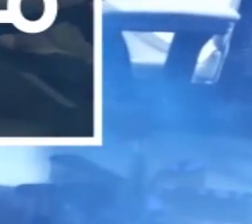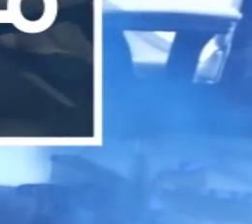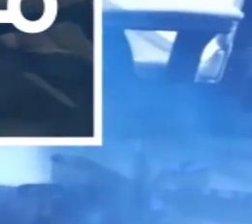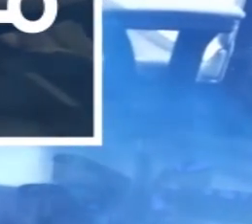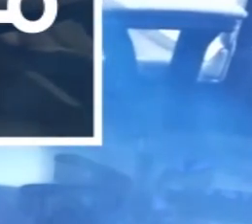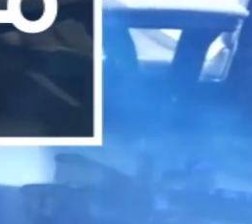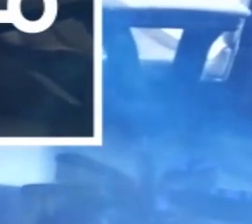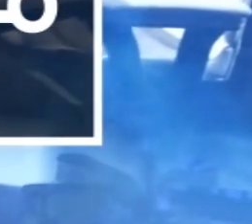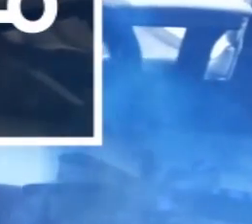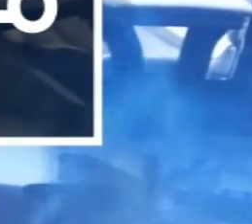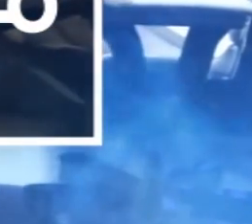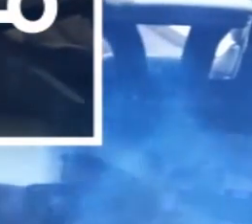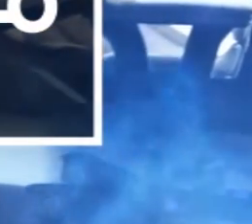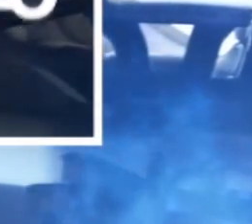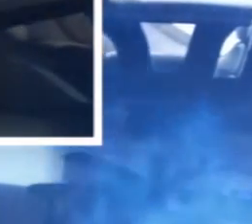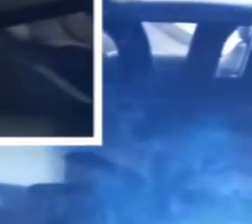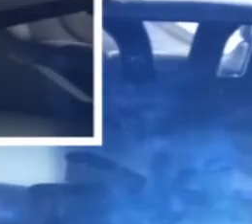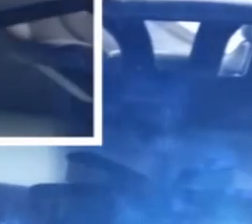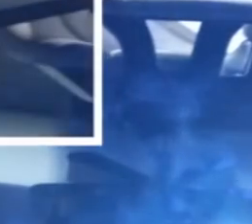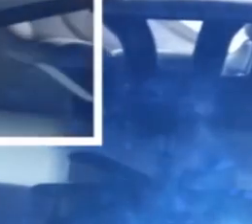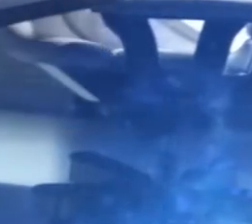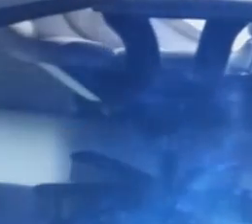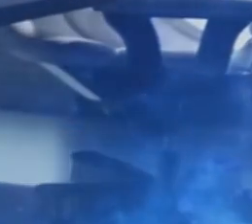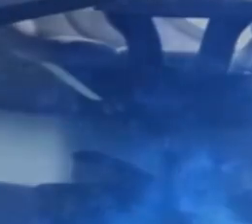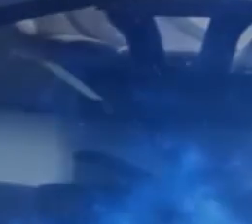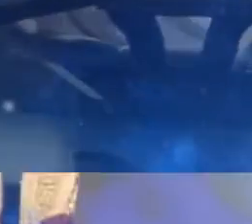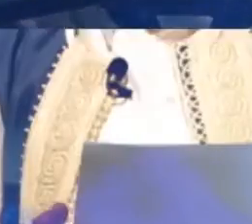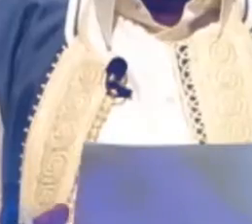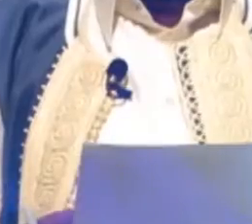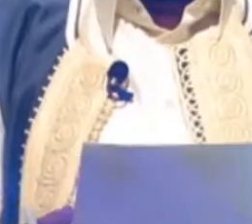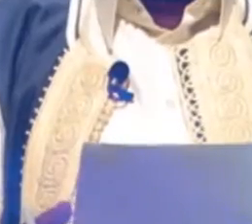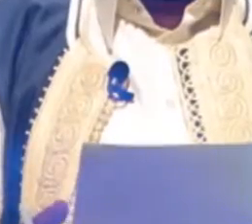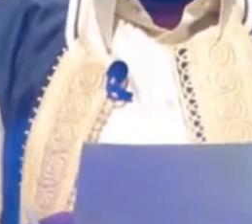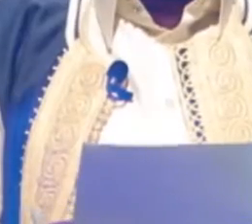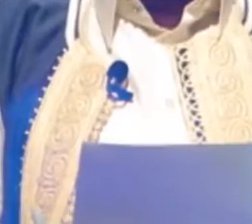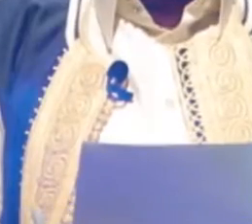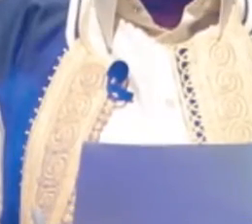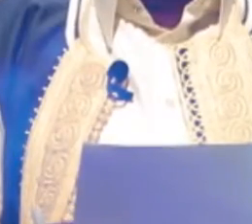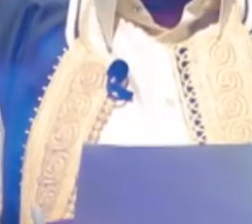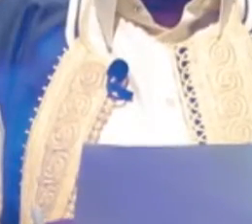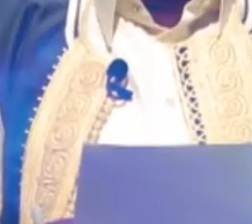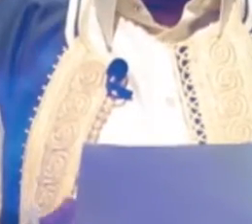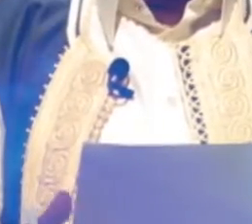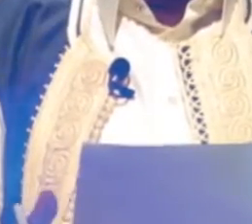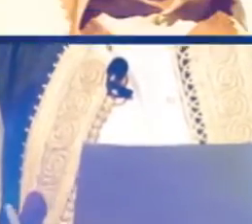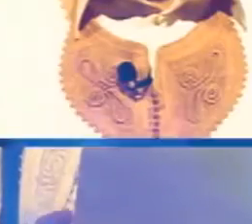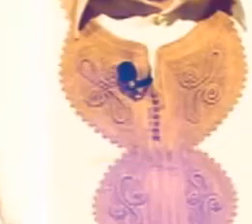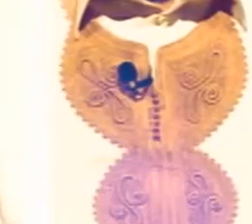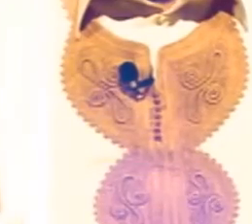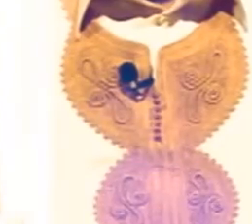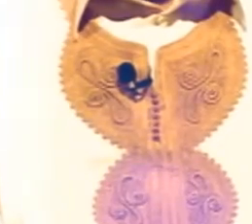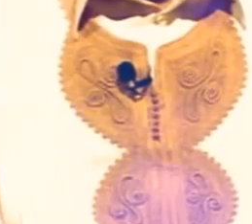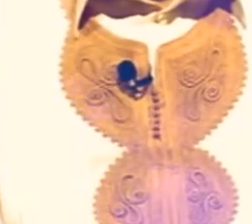إن أمر الناس شورا. فللإفتاء عندهم كنوز